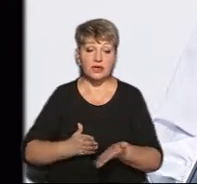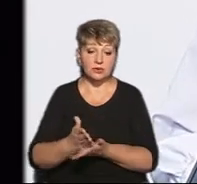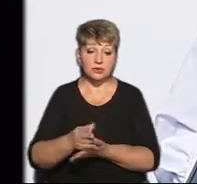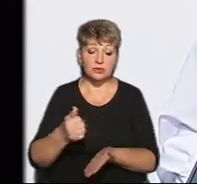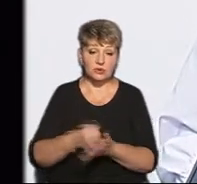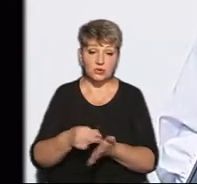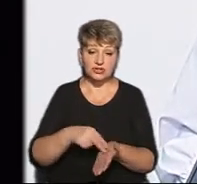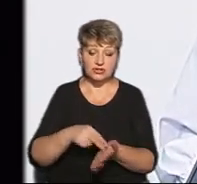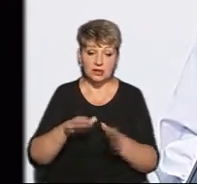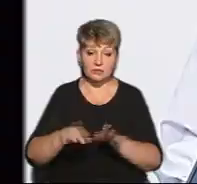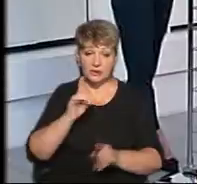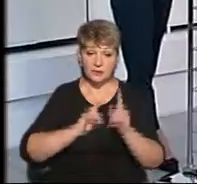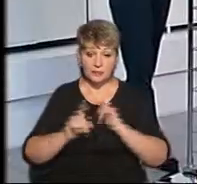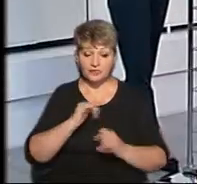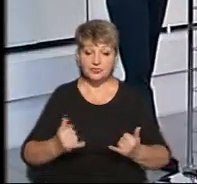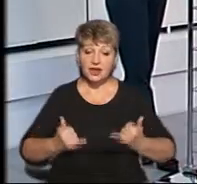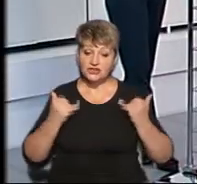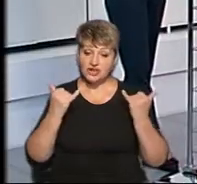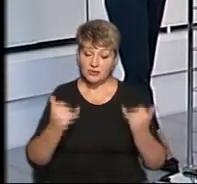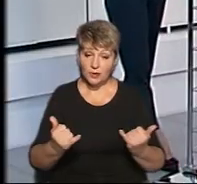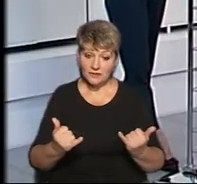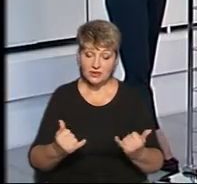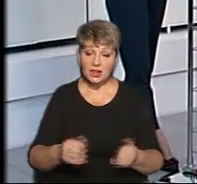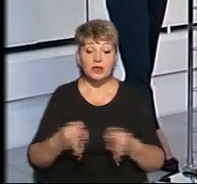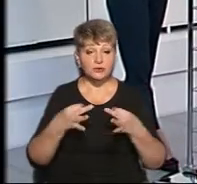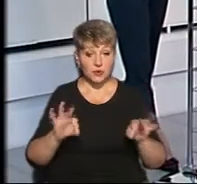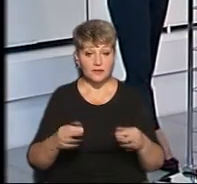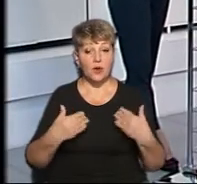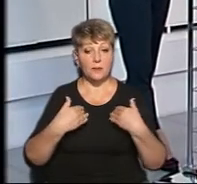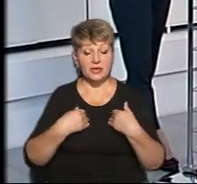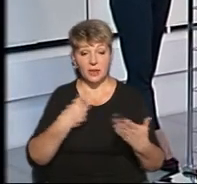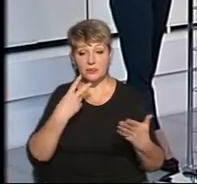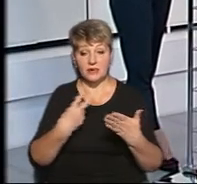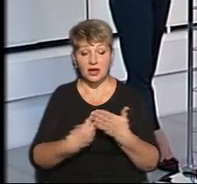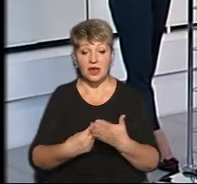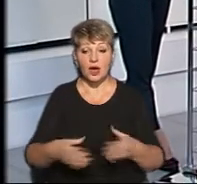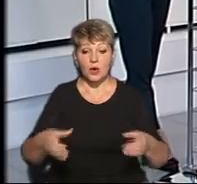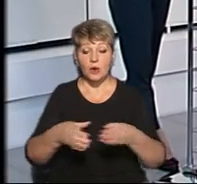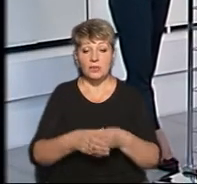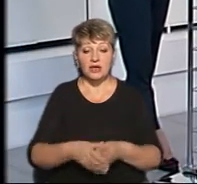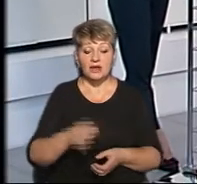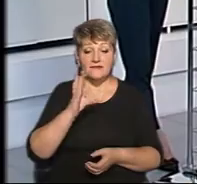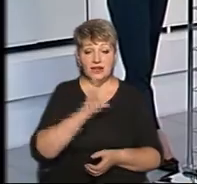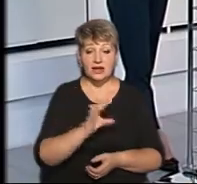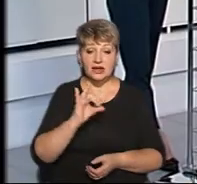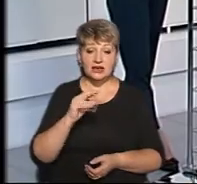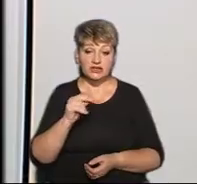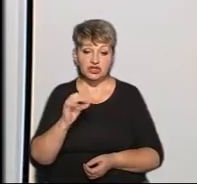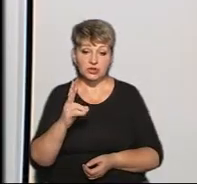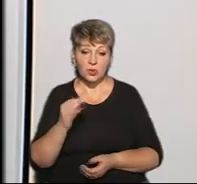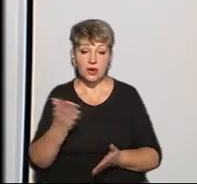міської ради. Шановні телеглядачі, дозвольте мені презентувати команду Віталія Ільченка, яка йде до Черкаської міської